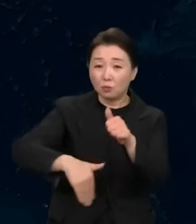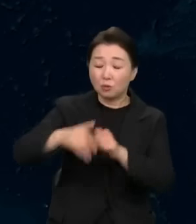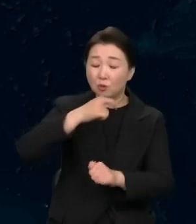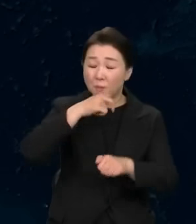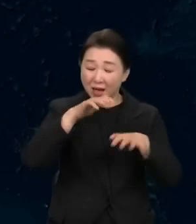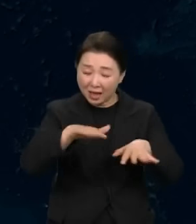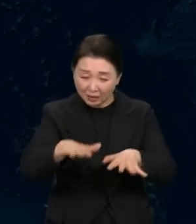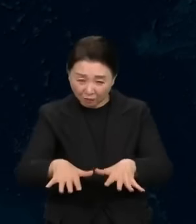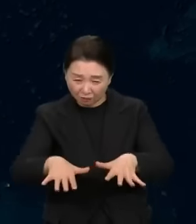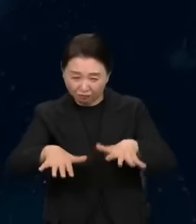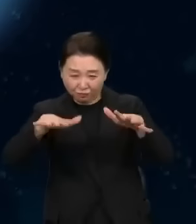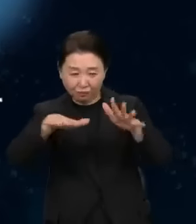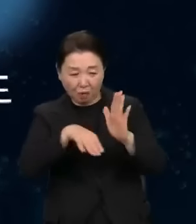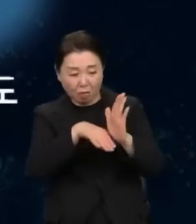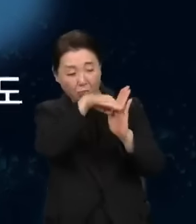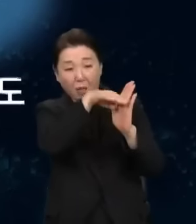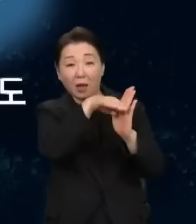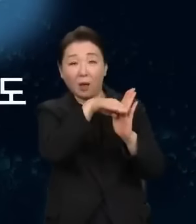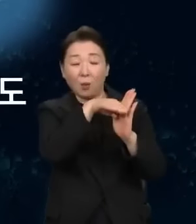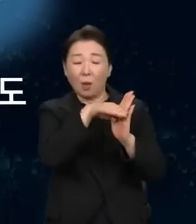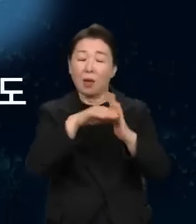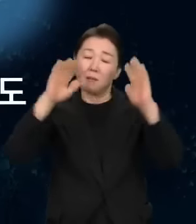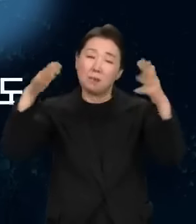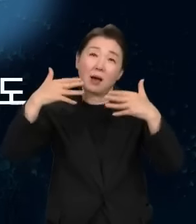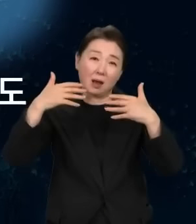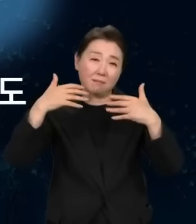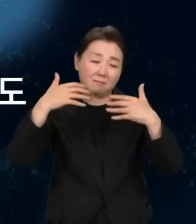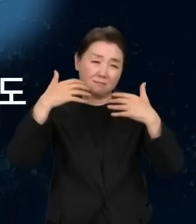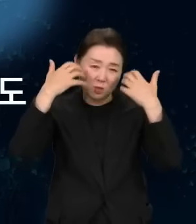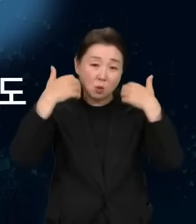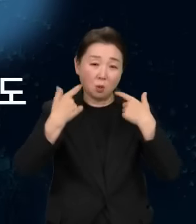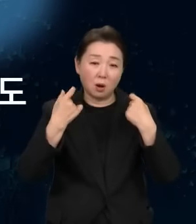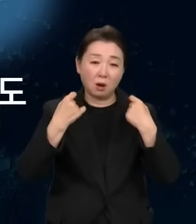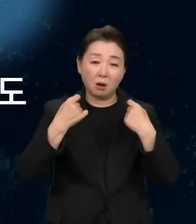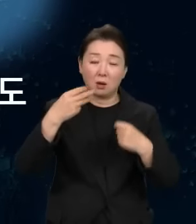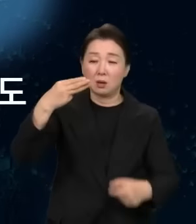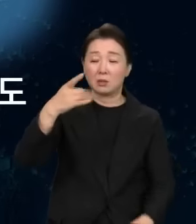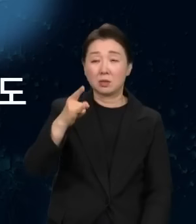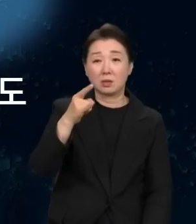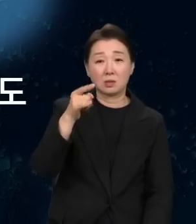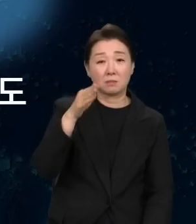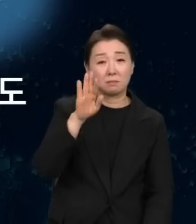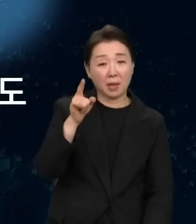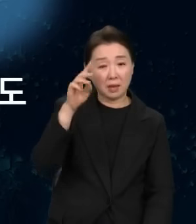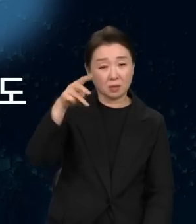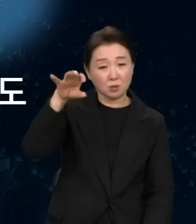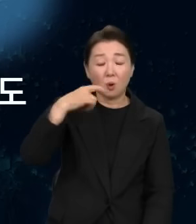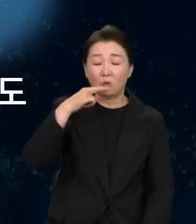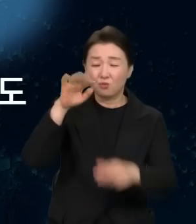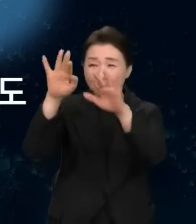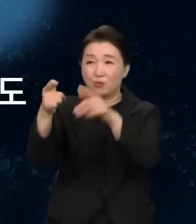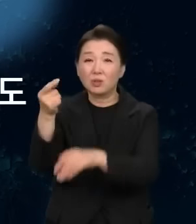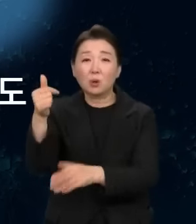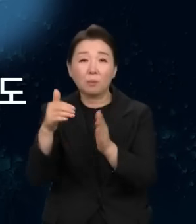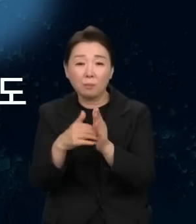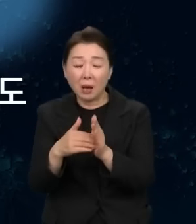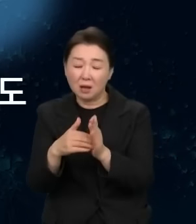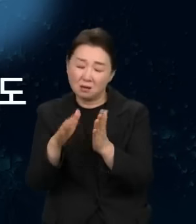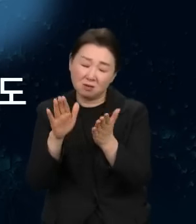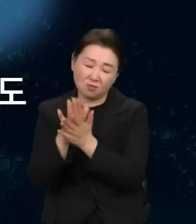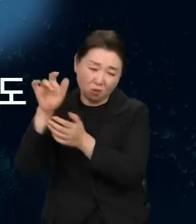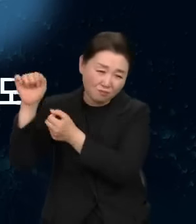온도가 평년보다 높으면 고기압이 형성됩니다. 또 티베트 지역에 눈도 적게 내려 지면에서 방출하는 열이 증가하면서